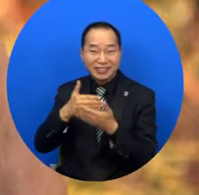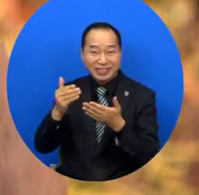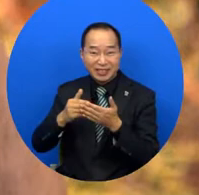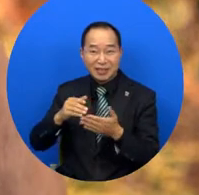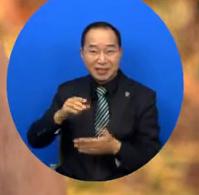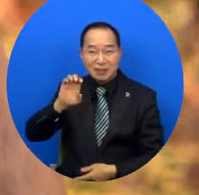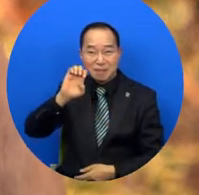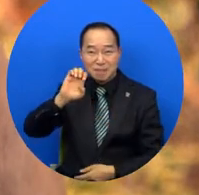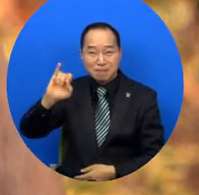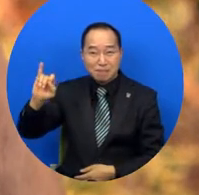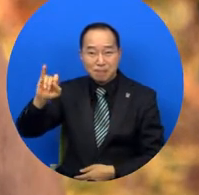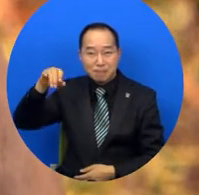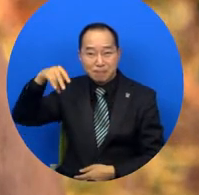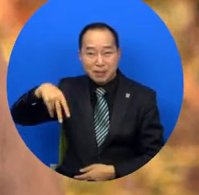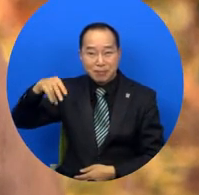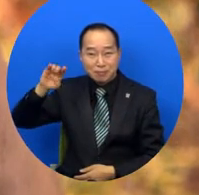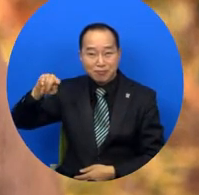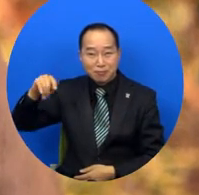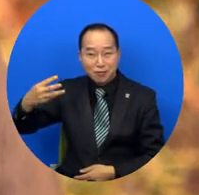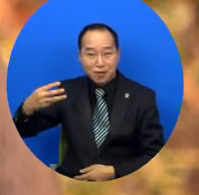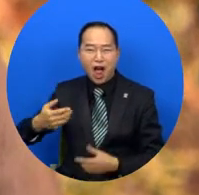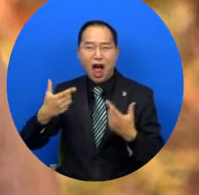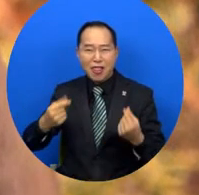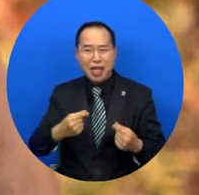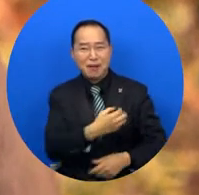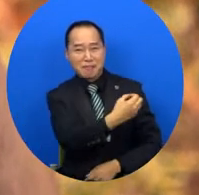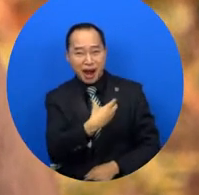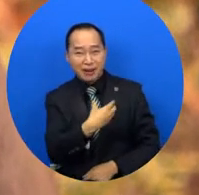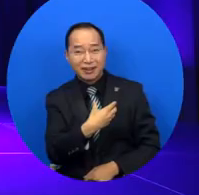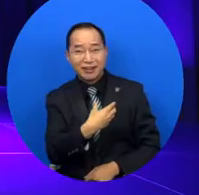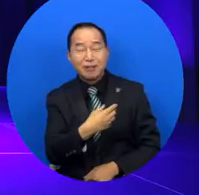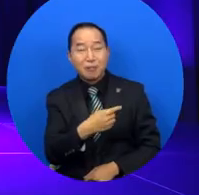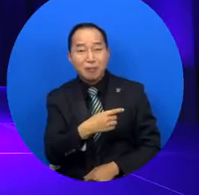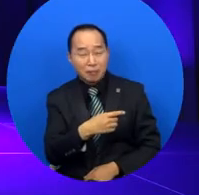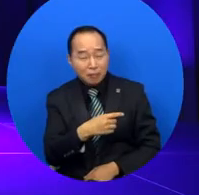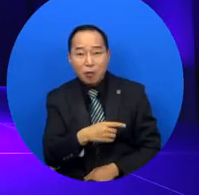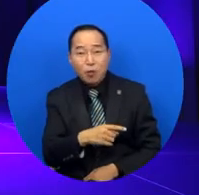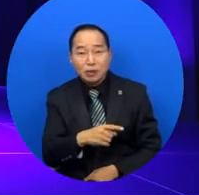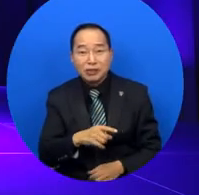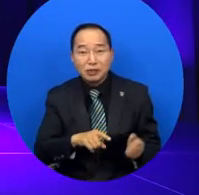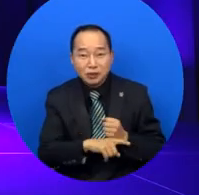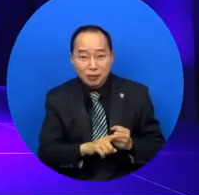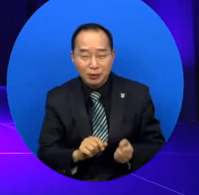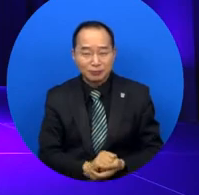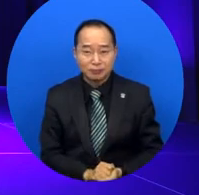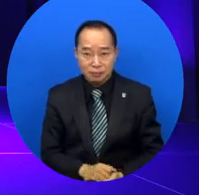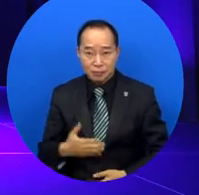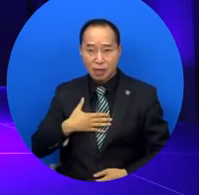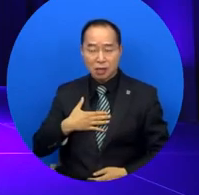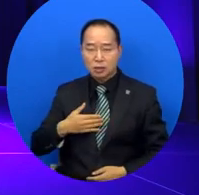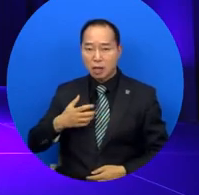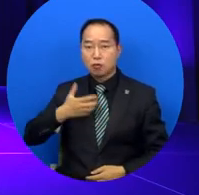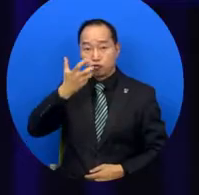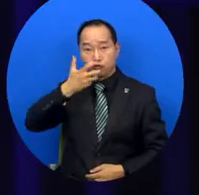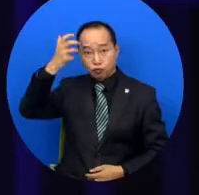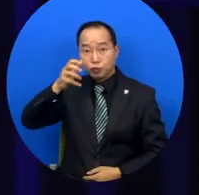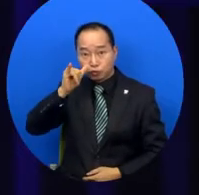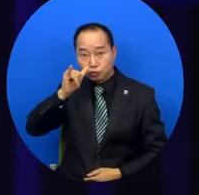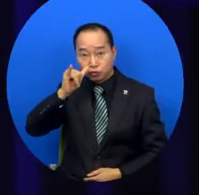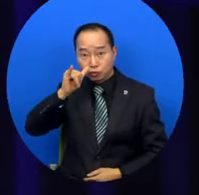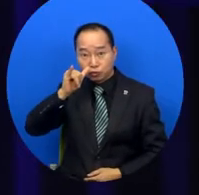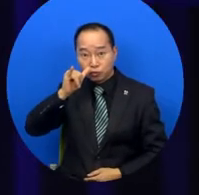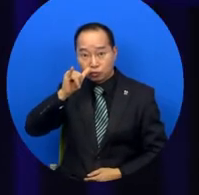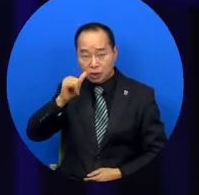낫지 않는 그런 dog이 걔인데 그렇게 부르는 이유가 뭐냐면은 나는 자기